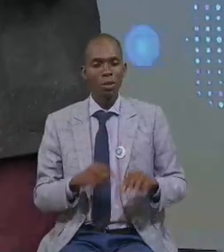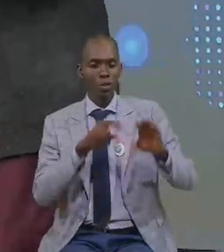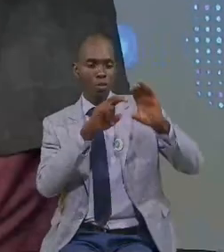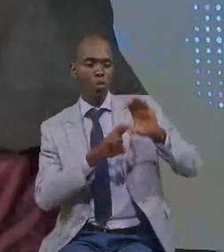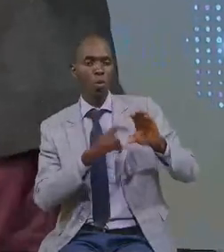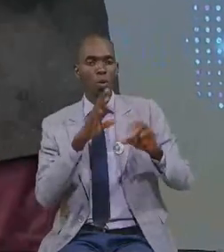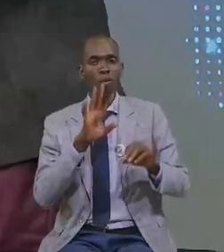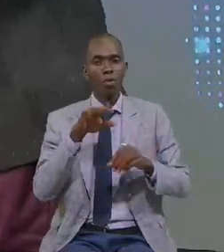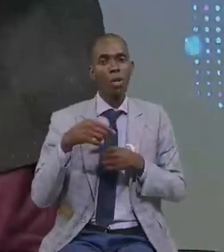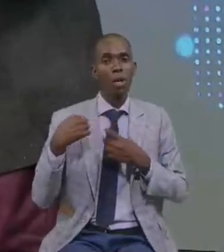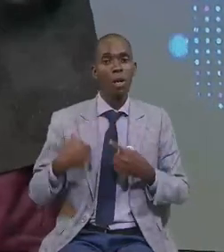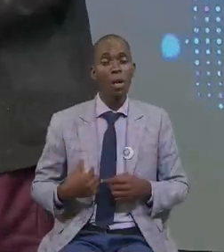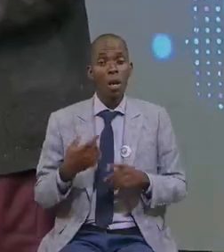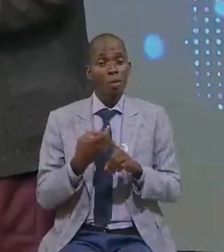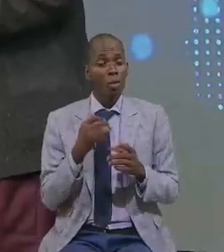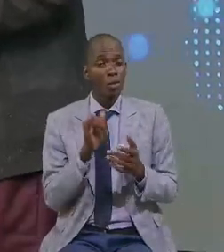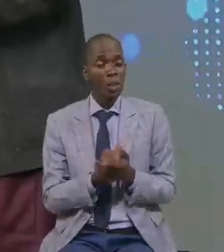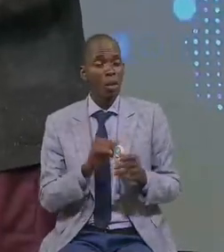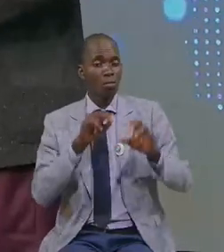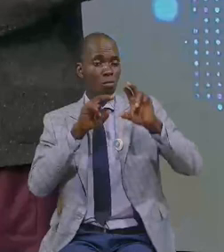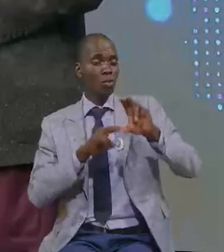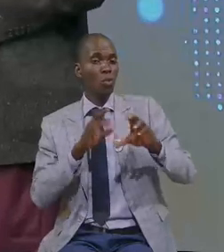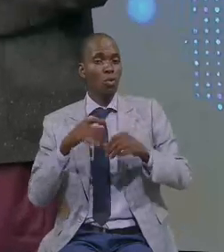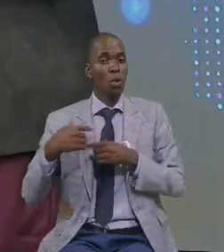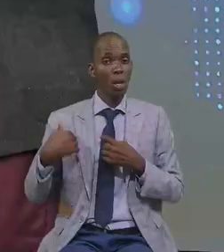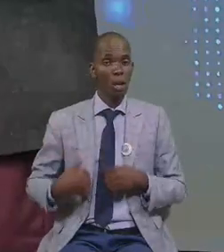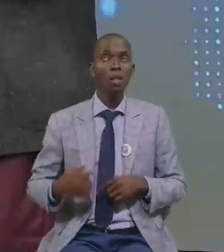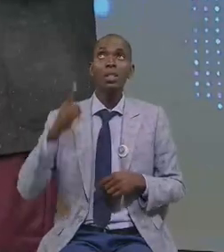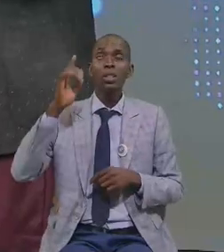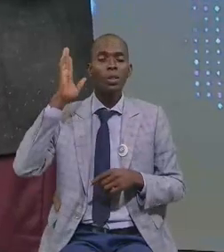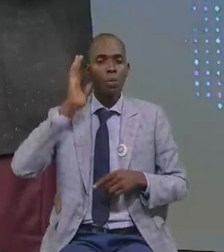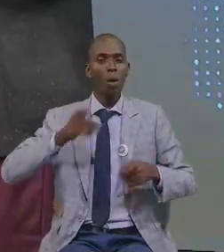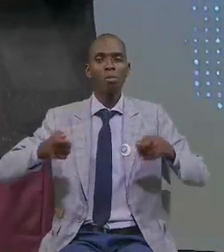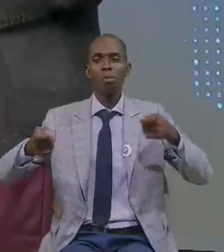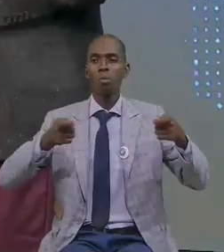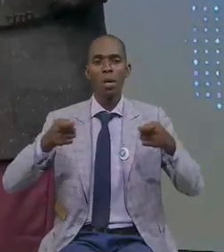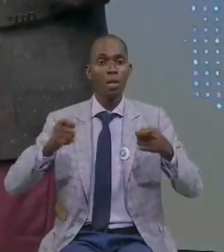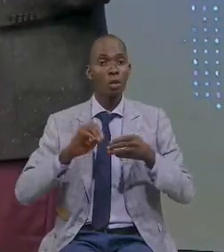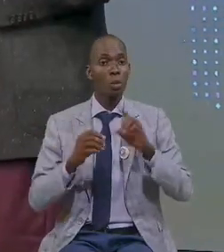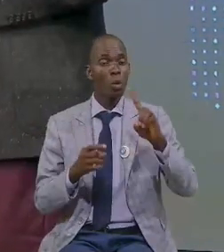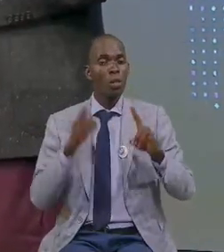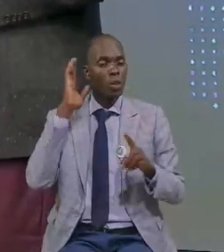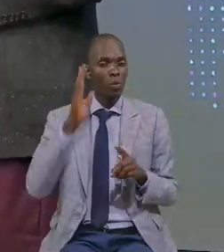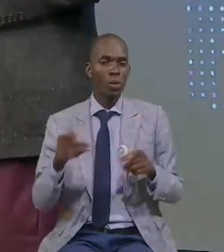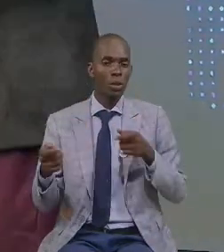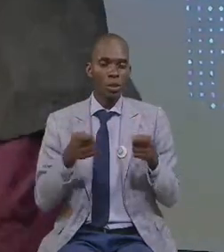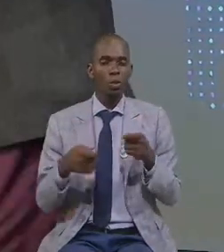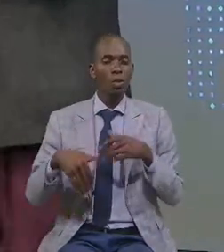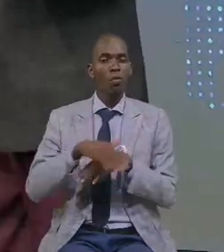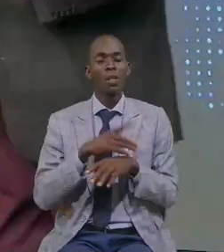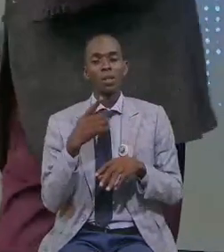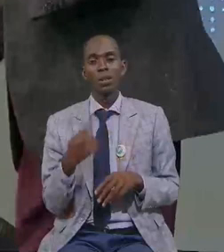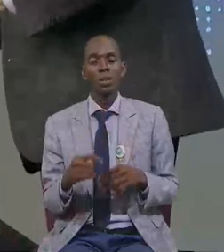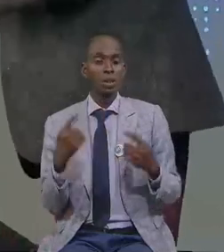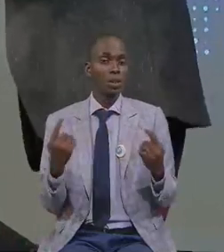votre cœur. Et du trône de votre cœur, il va régner. Numéro un, il règne sur